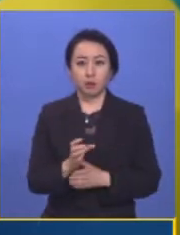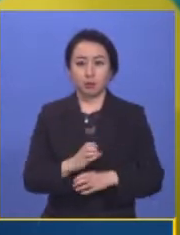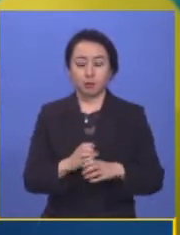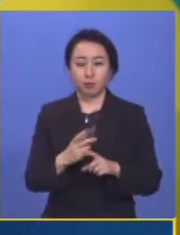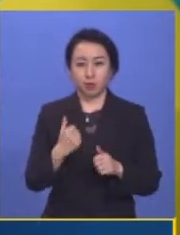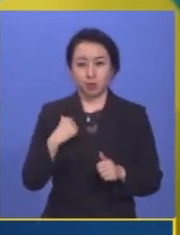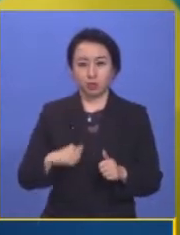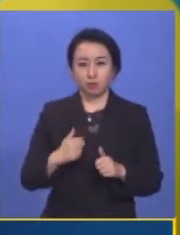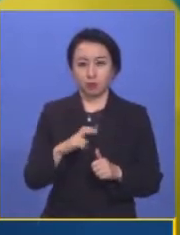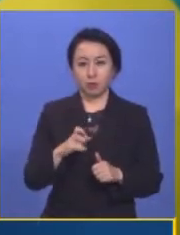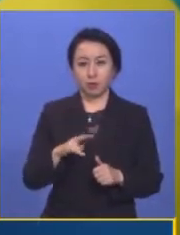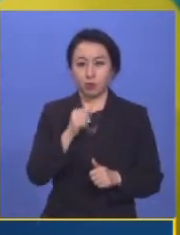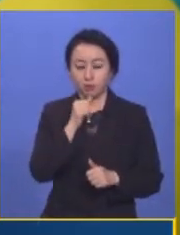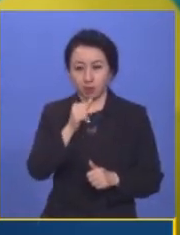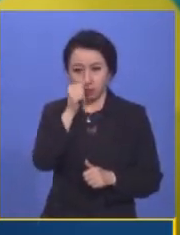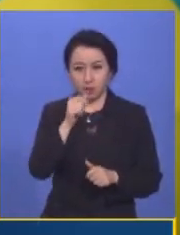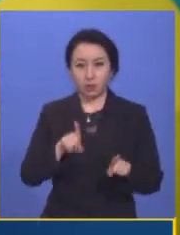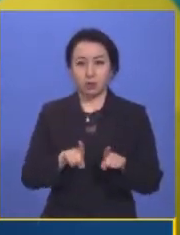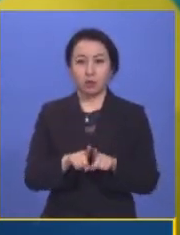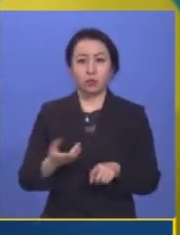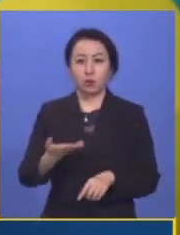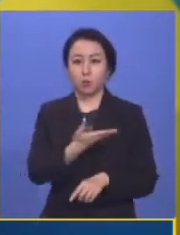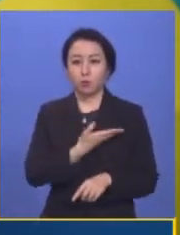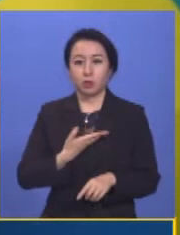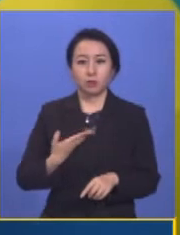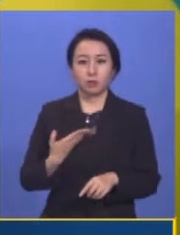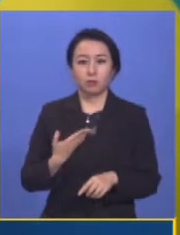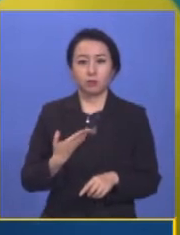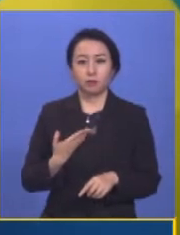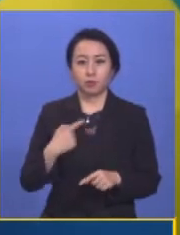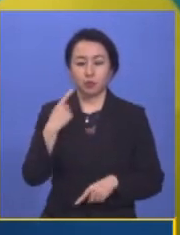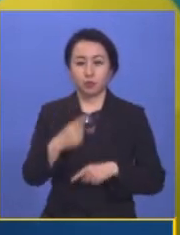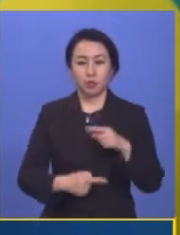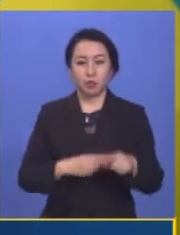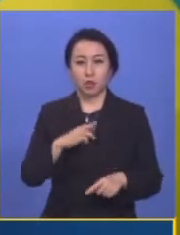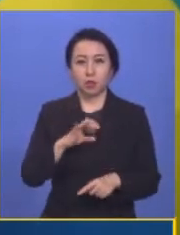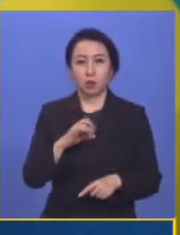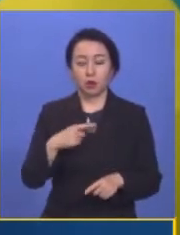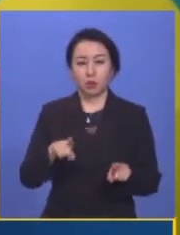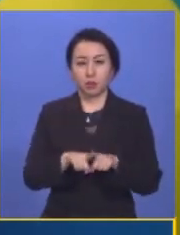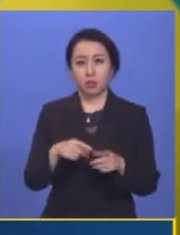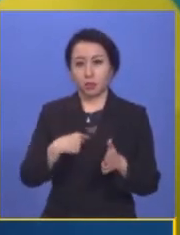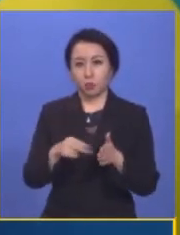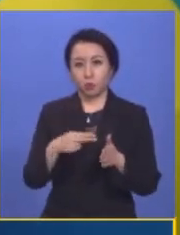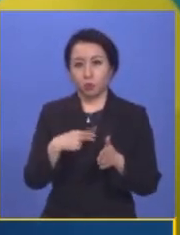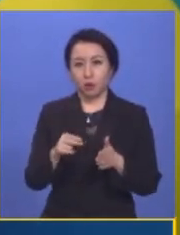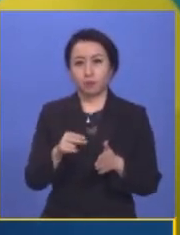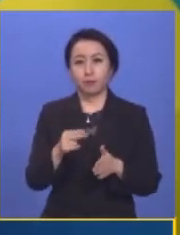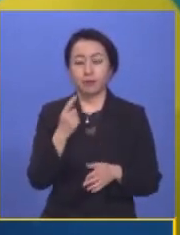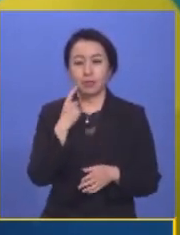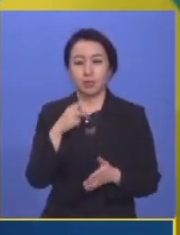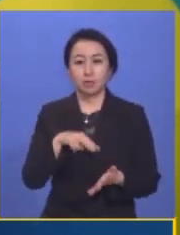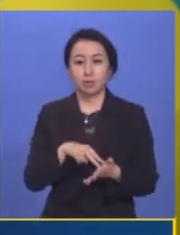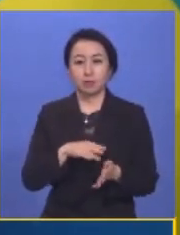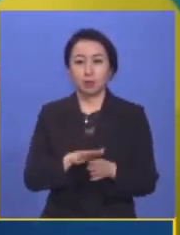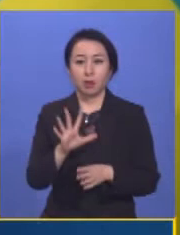в конце вот июля месяца. Также у нас через ТО «Радугу» тоже закупаем сахар, при этом цена